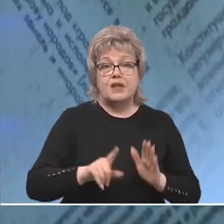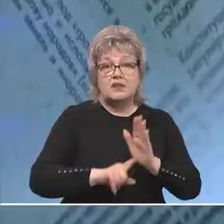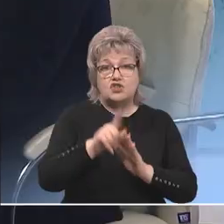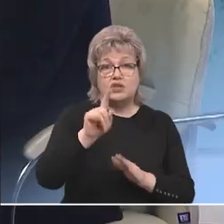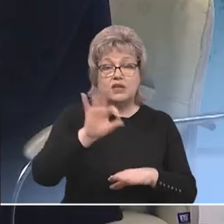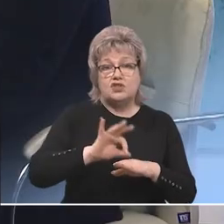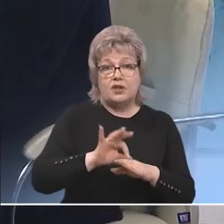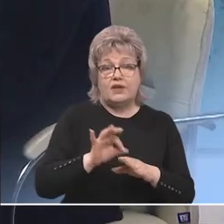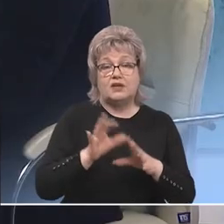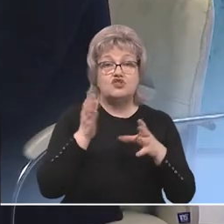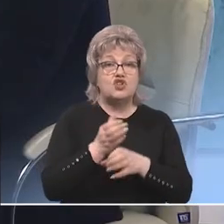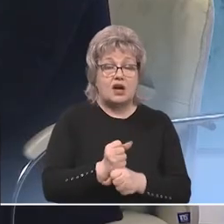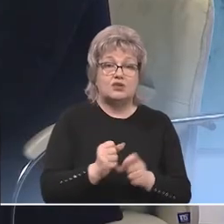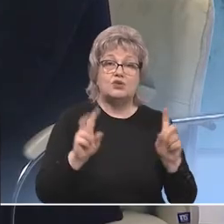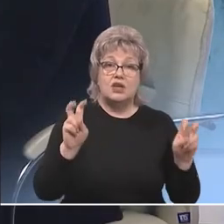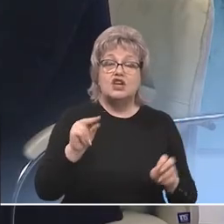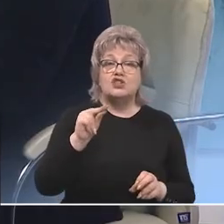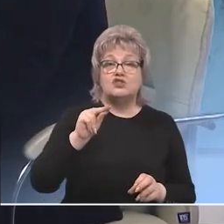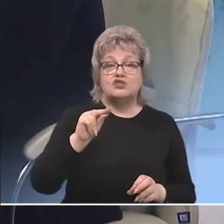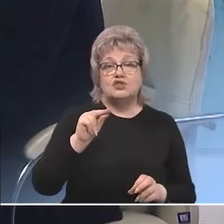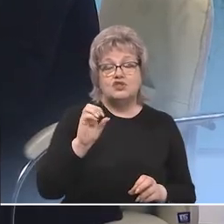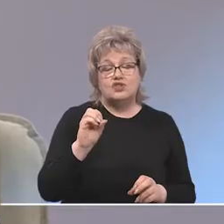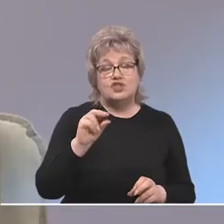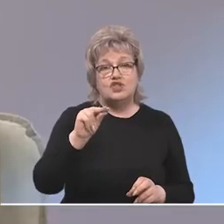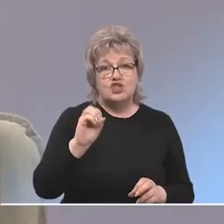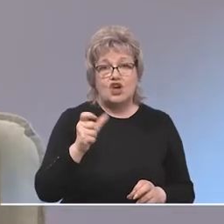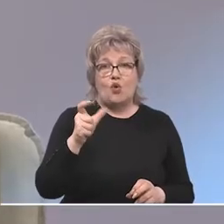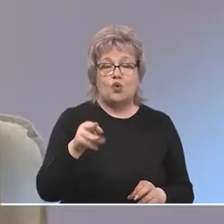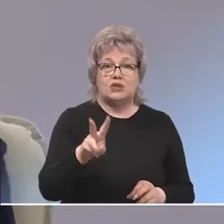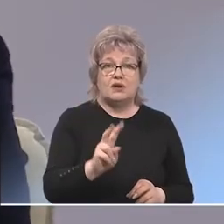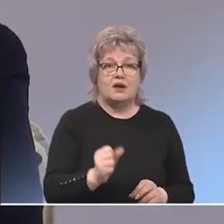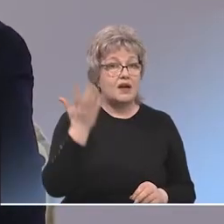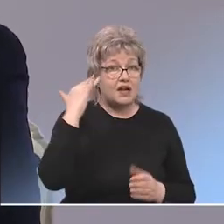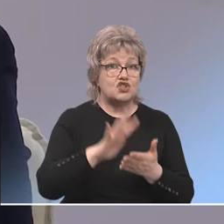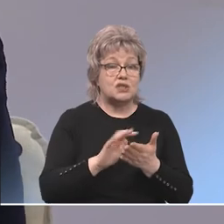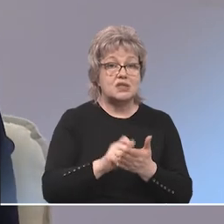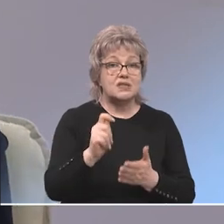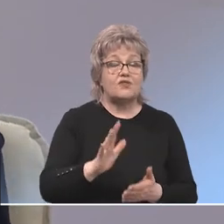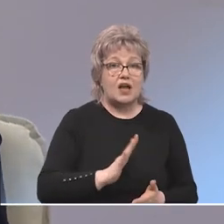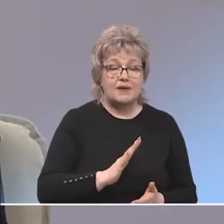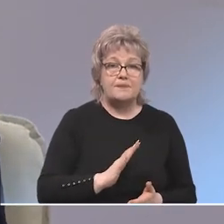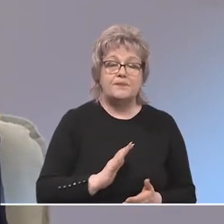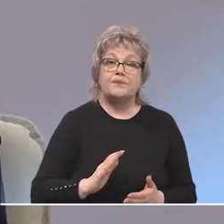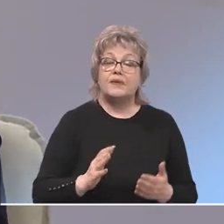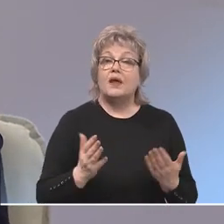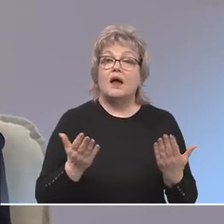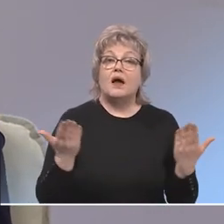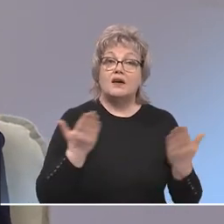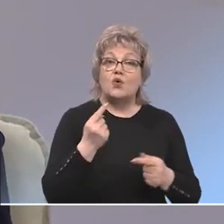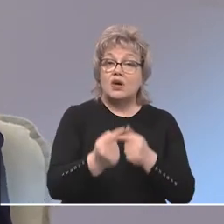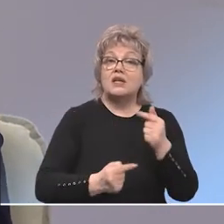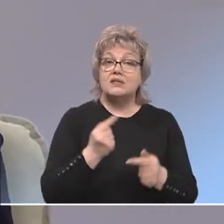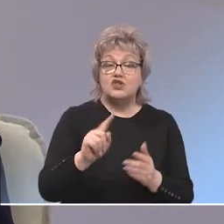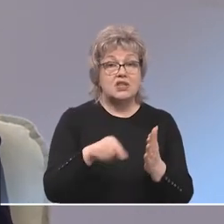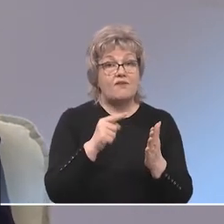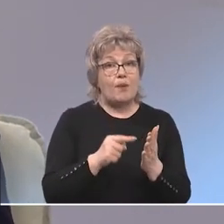Поэтому раньше называли туберкулез чахоткой. Это чахотка, это и есть туберкулез. Да. Да. Угу. Ну, наверное, такой классический, да, так